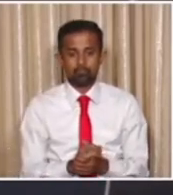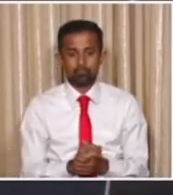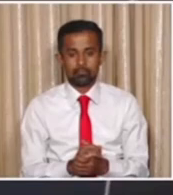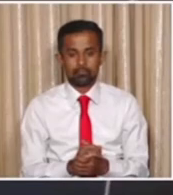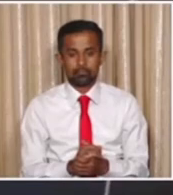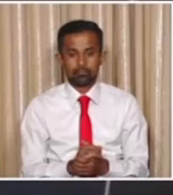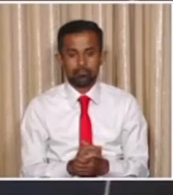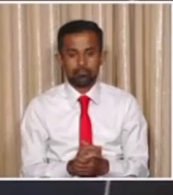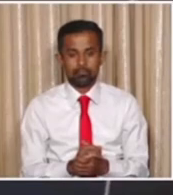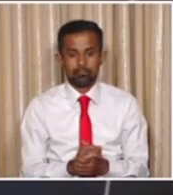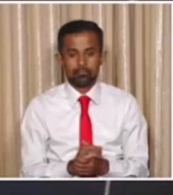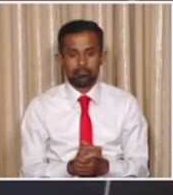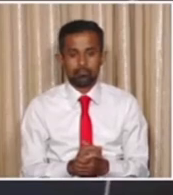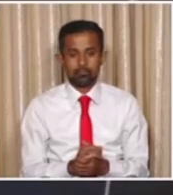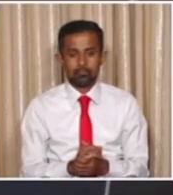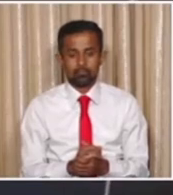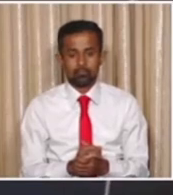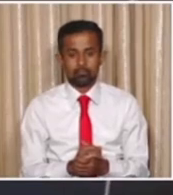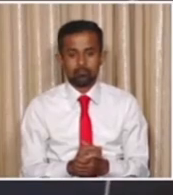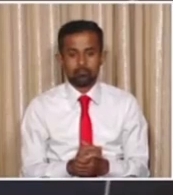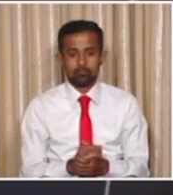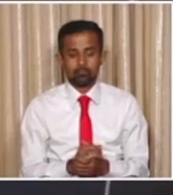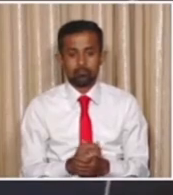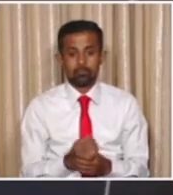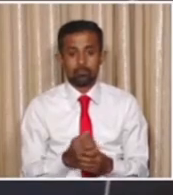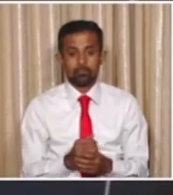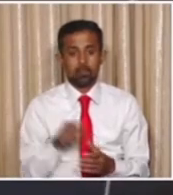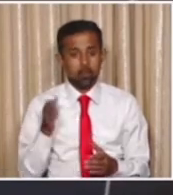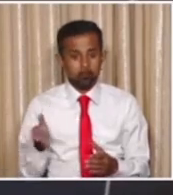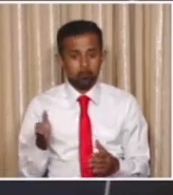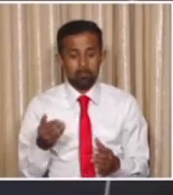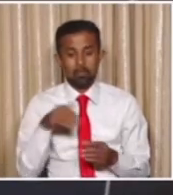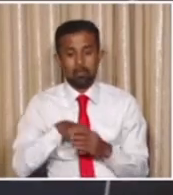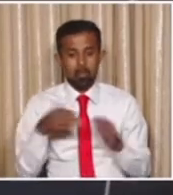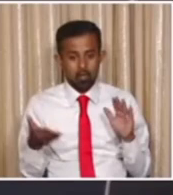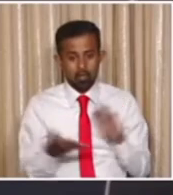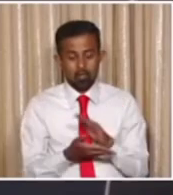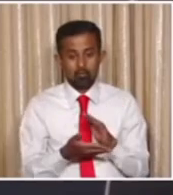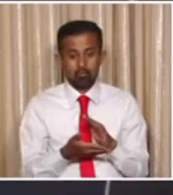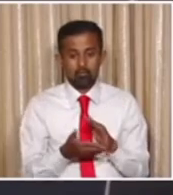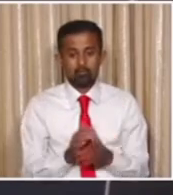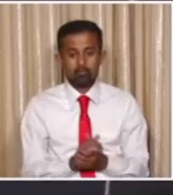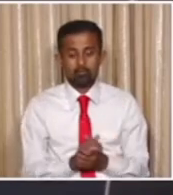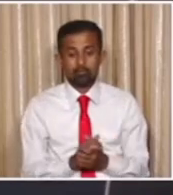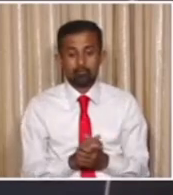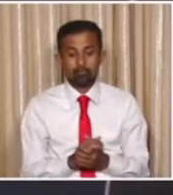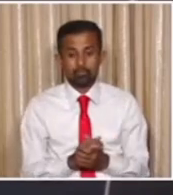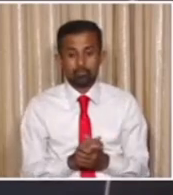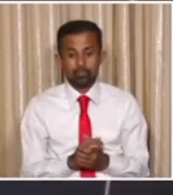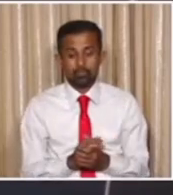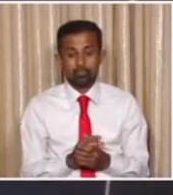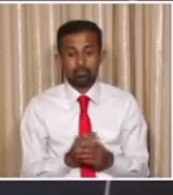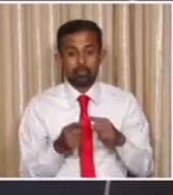fund facility press release මේ මේක යටතේ මේකේ විධායක